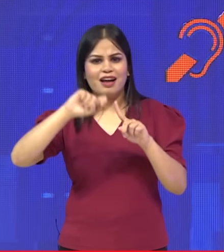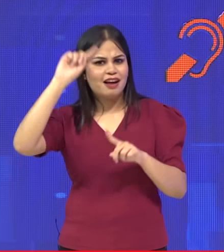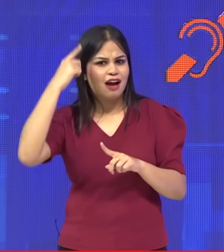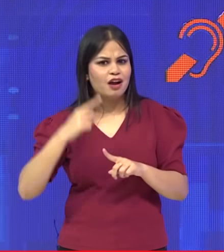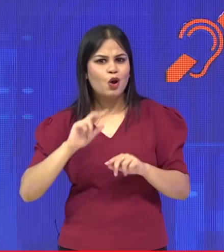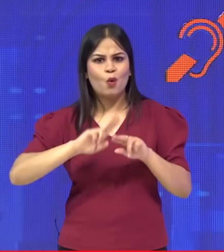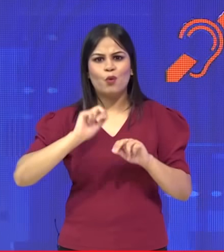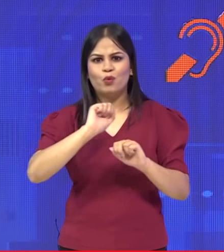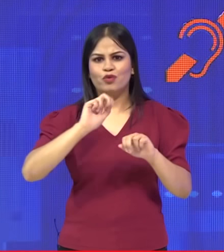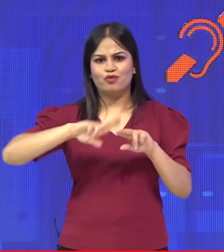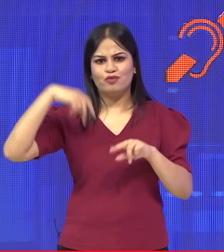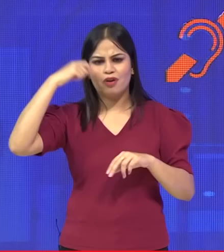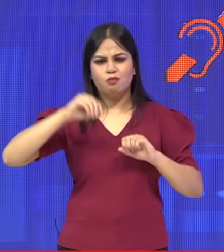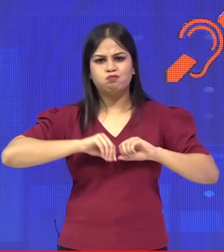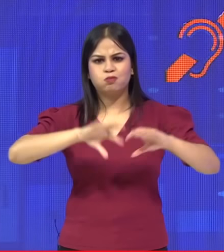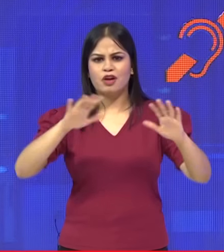किया